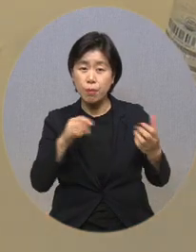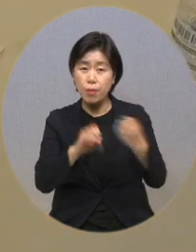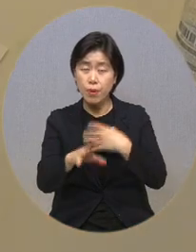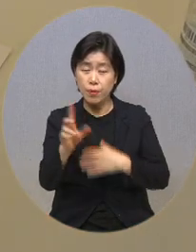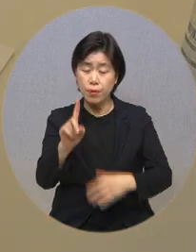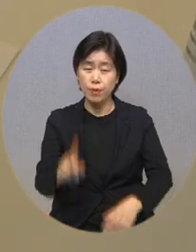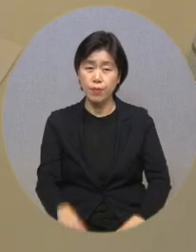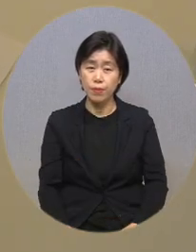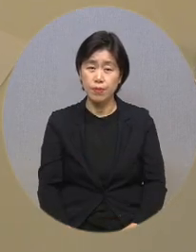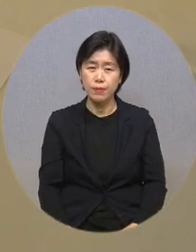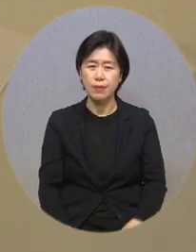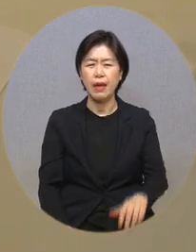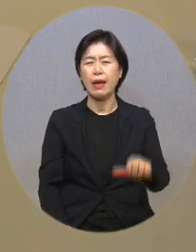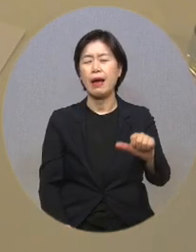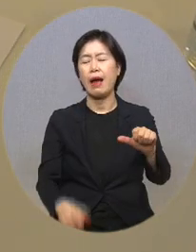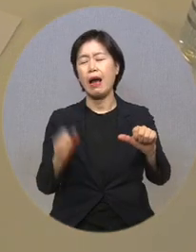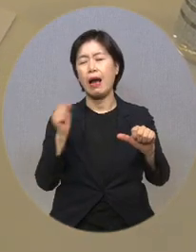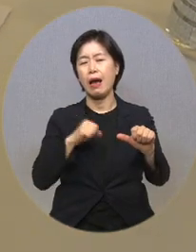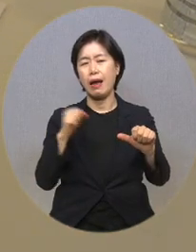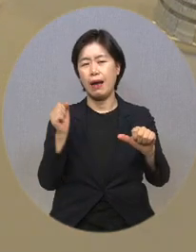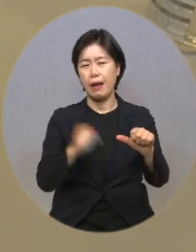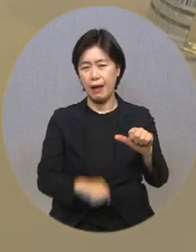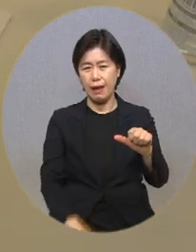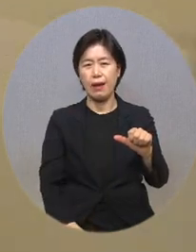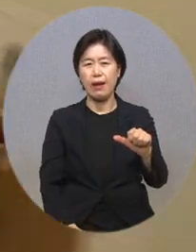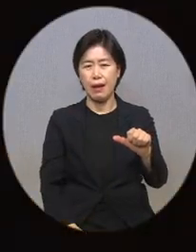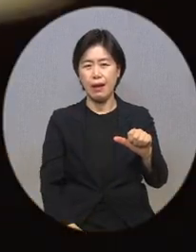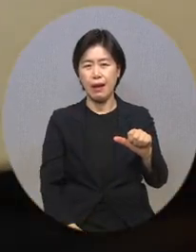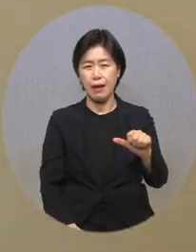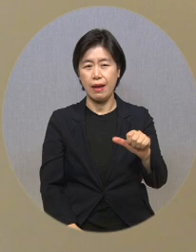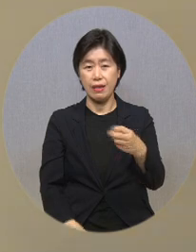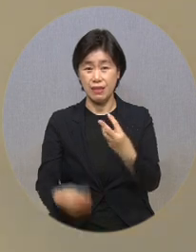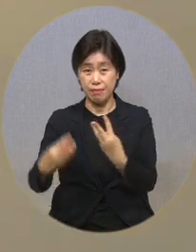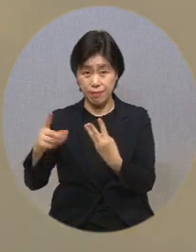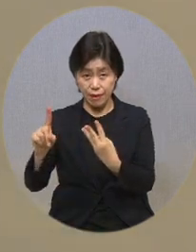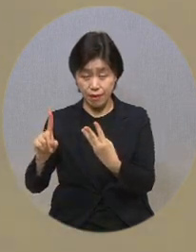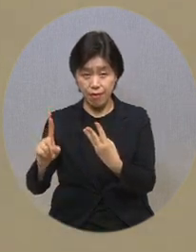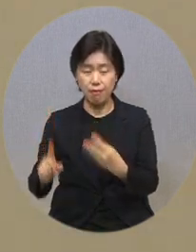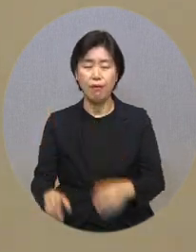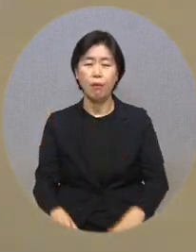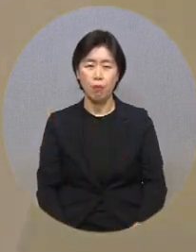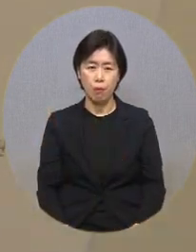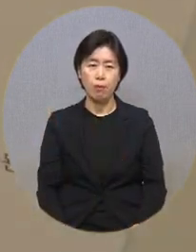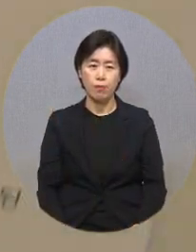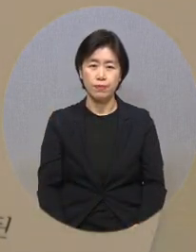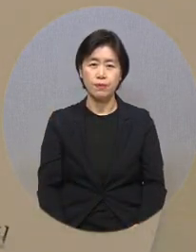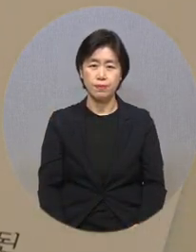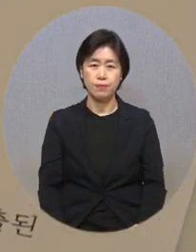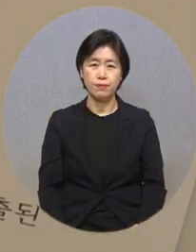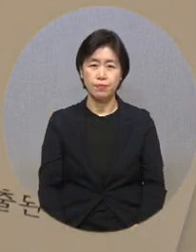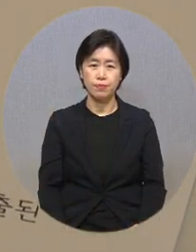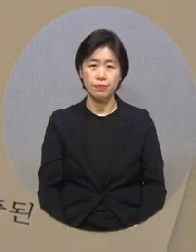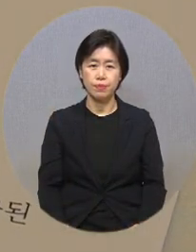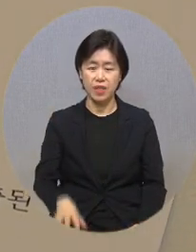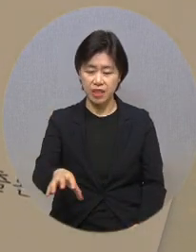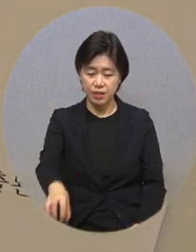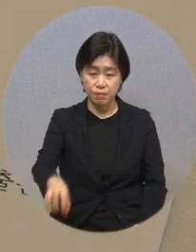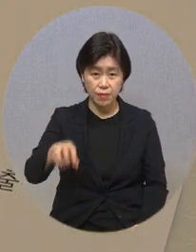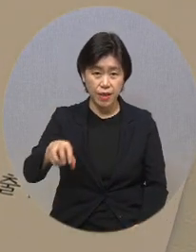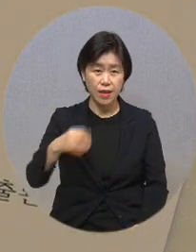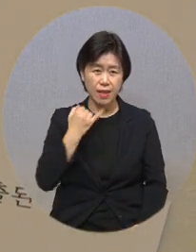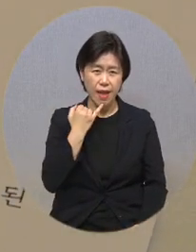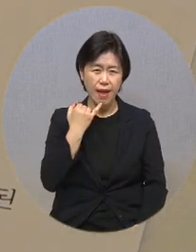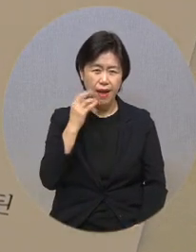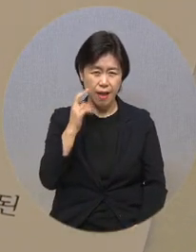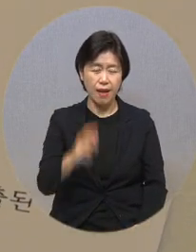6번? A구나. A예요? 아, 세벌타예요? 거기서 아, 집어 올려도 되는구나. 우리가 홀까지